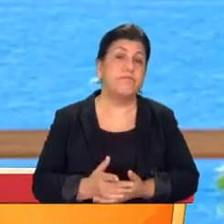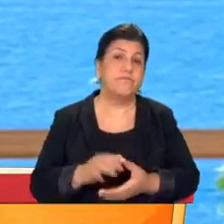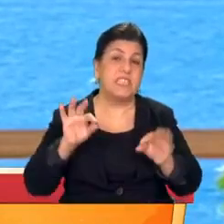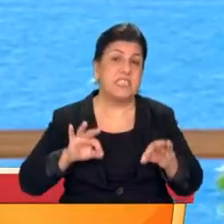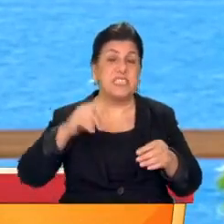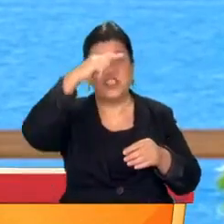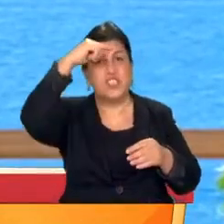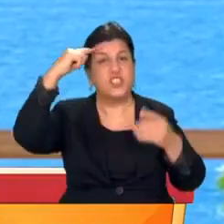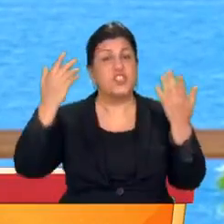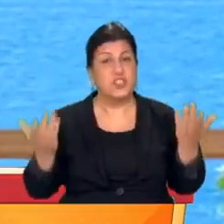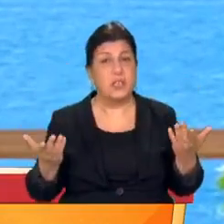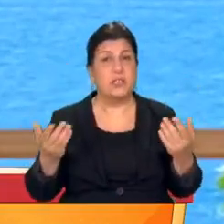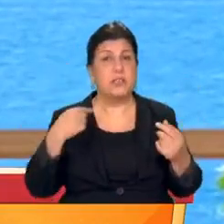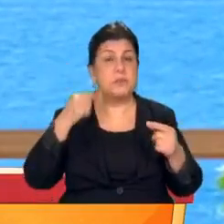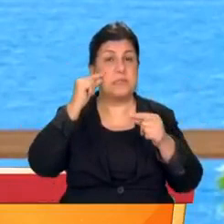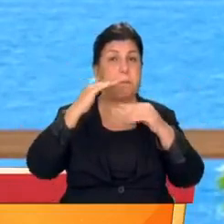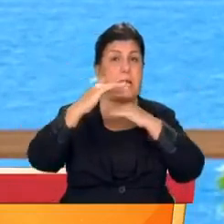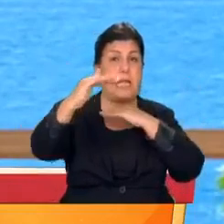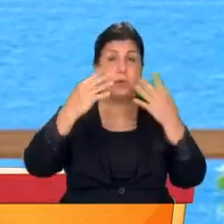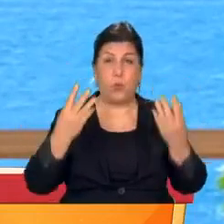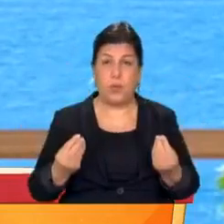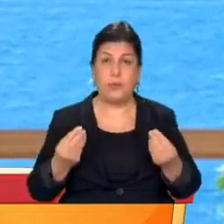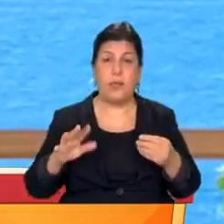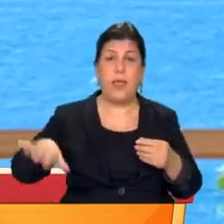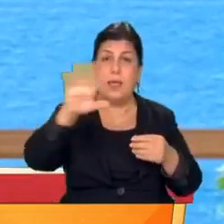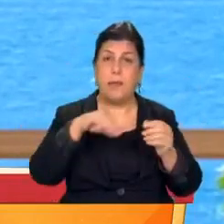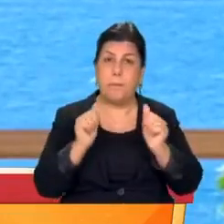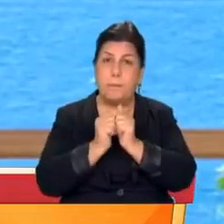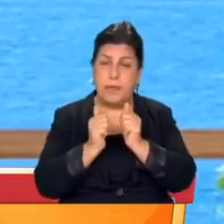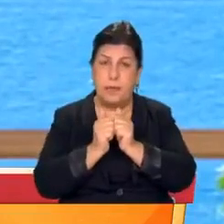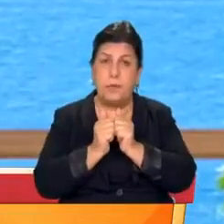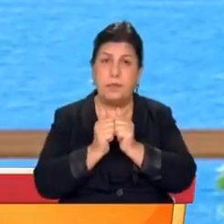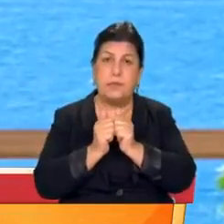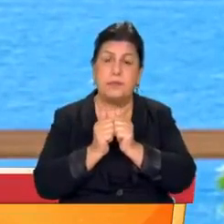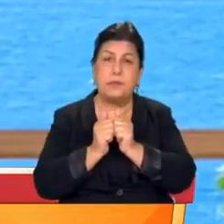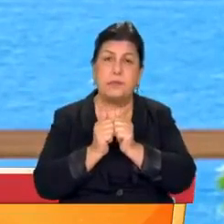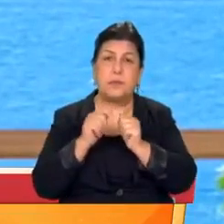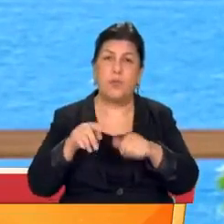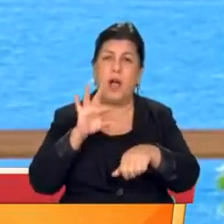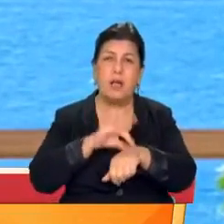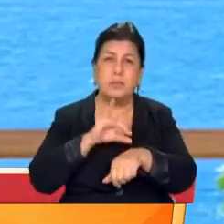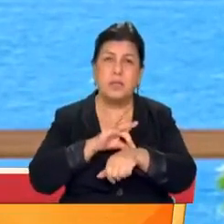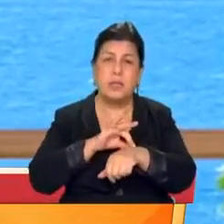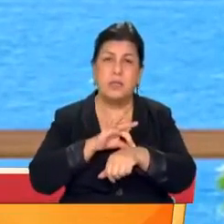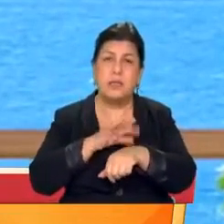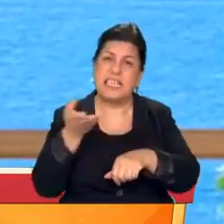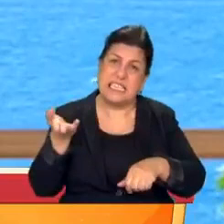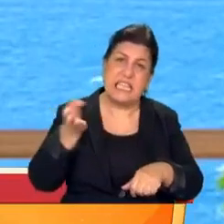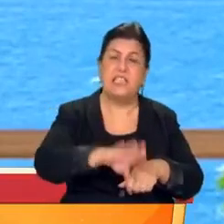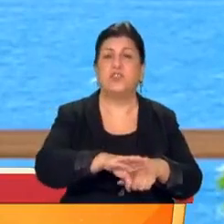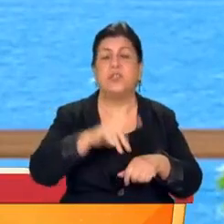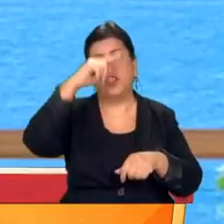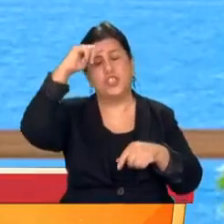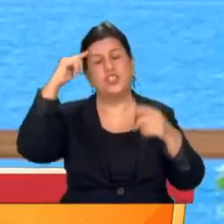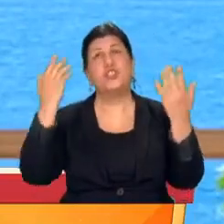İnşallah biz millet olarak hep birlikte bu hastalığı yeneceğiz Allah'ın